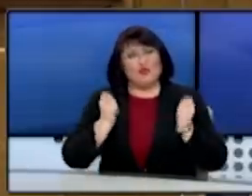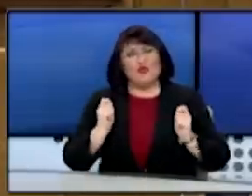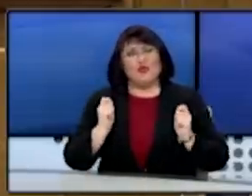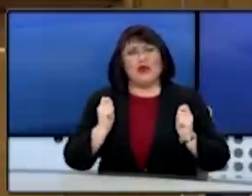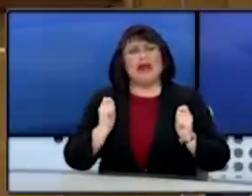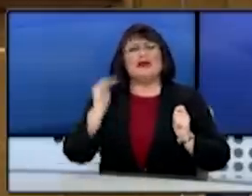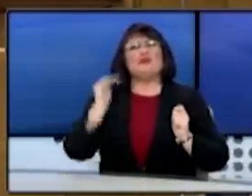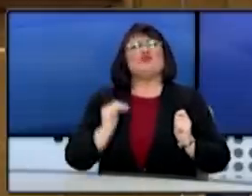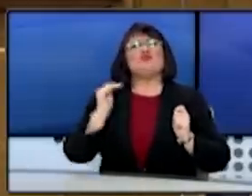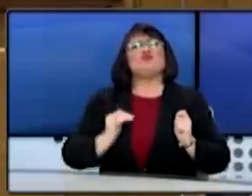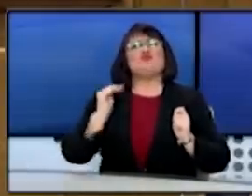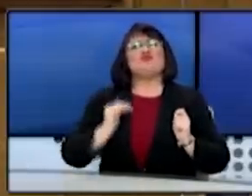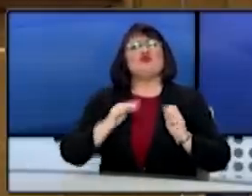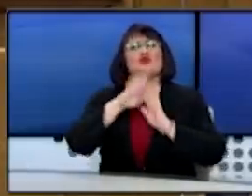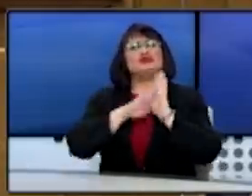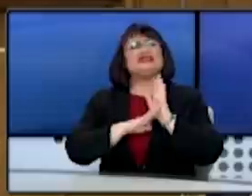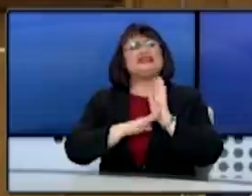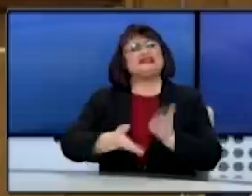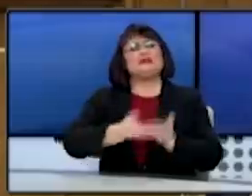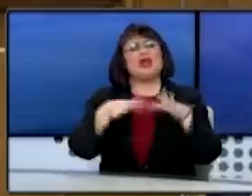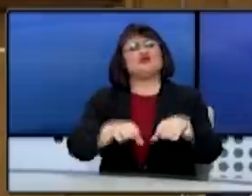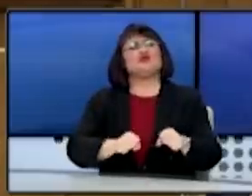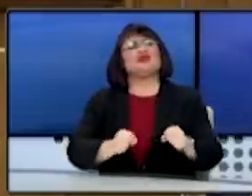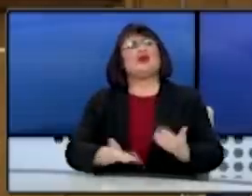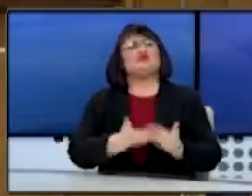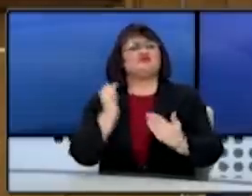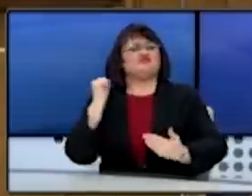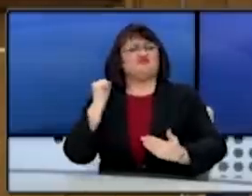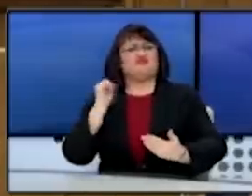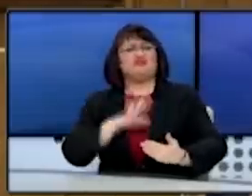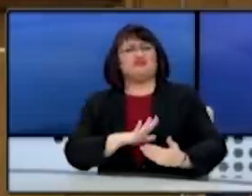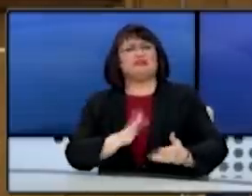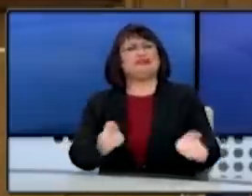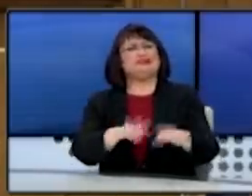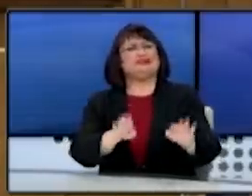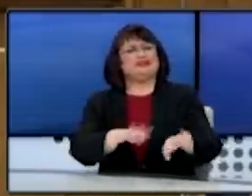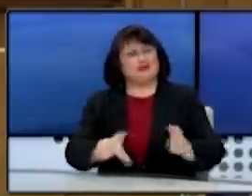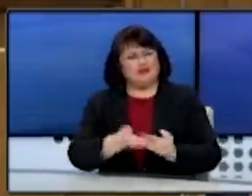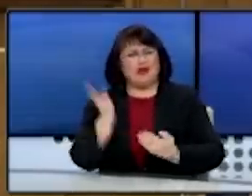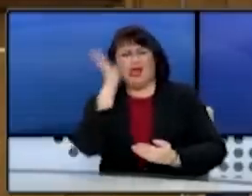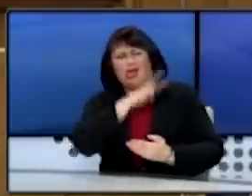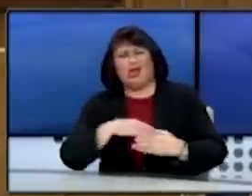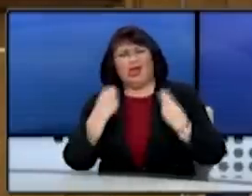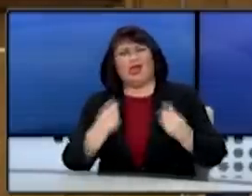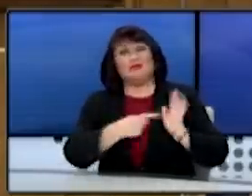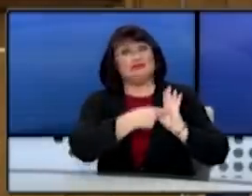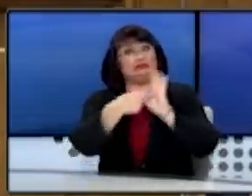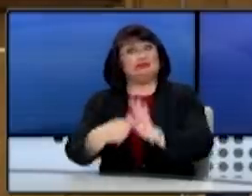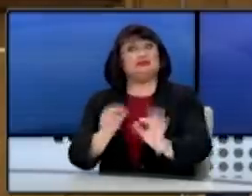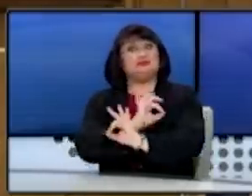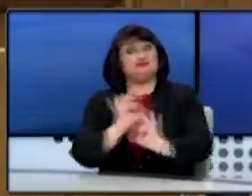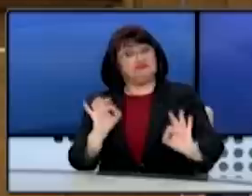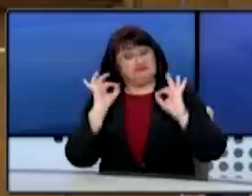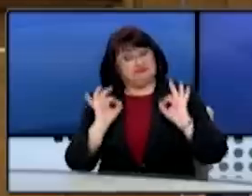λιγότερους κραδασμούς για το σύστημα και την εξουσία του. Να του μπαλώνει τρύπες, να το εξοραίζει στα μάτια του